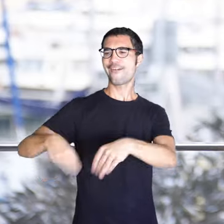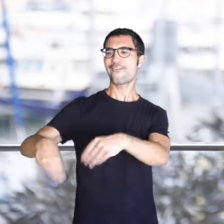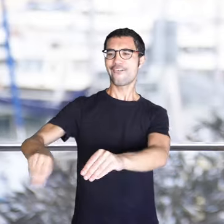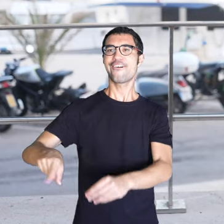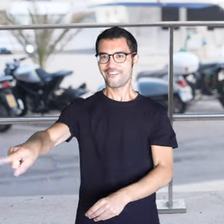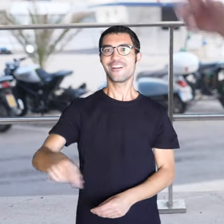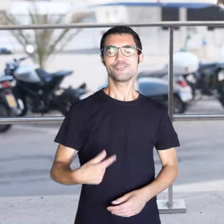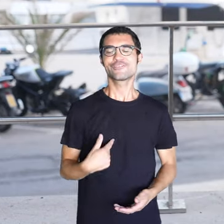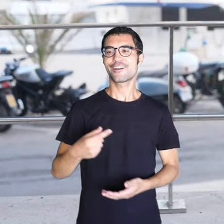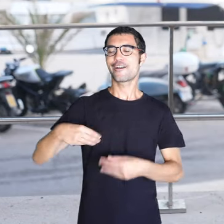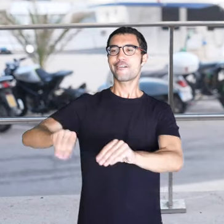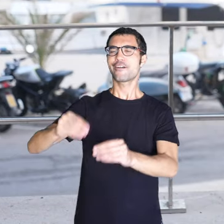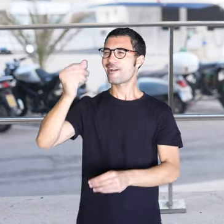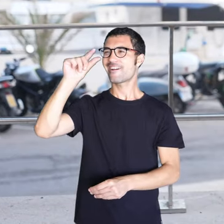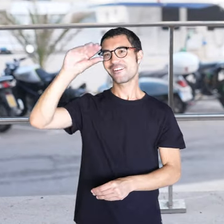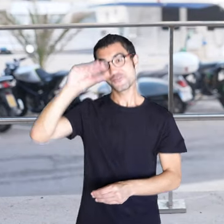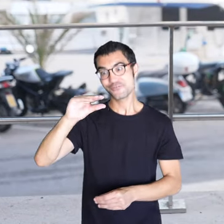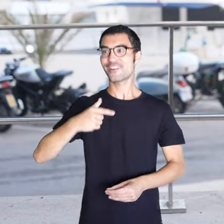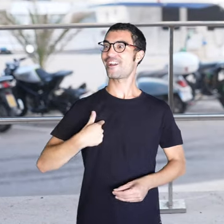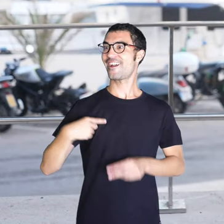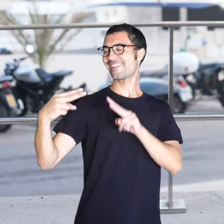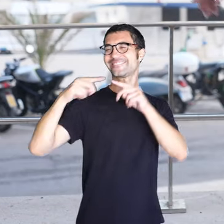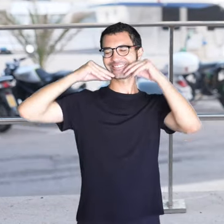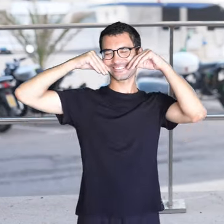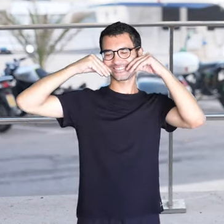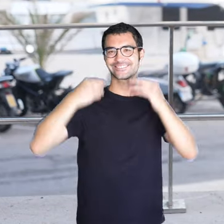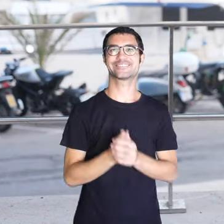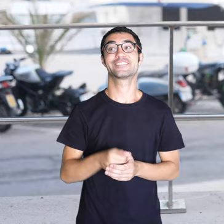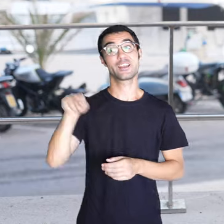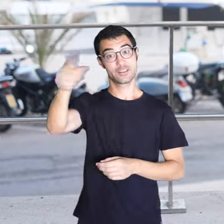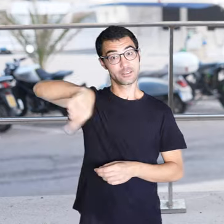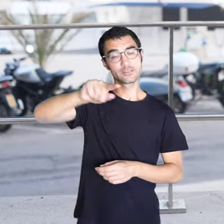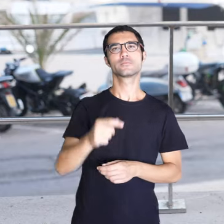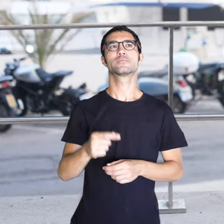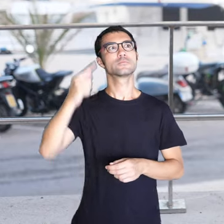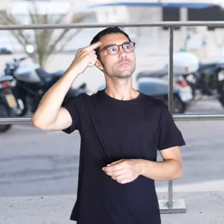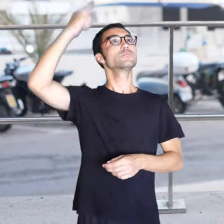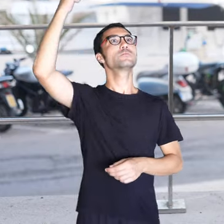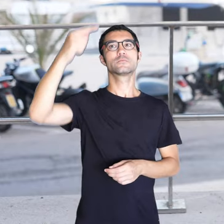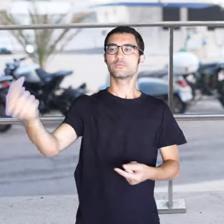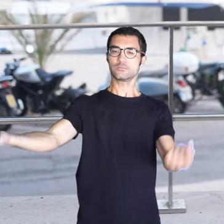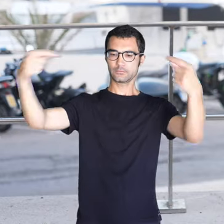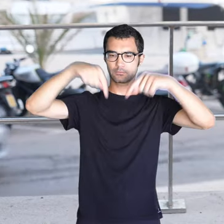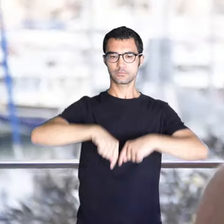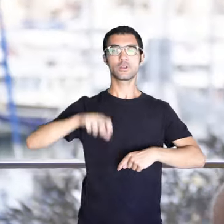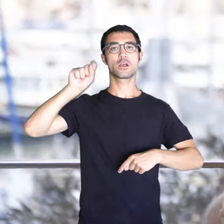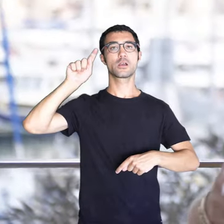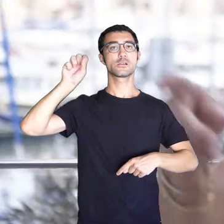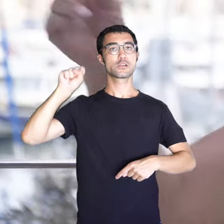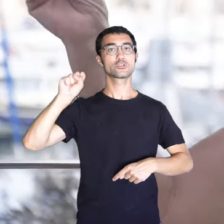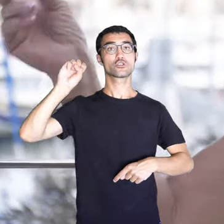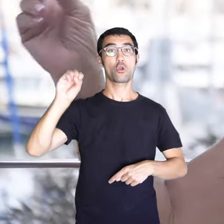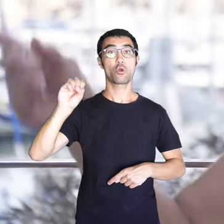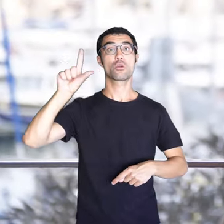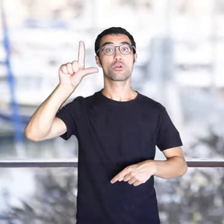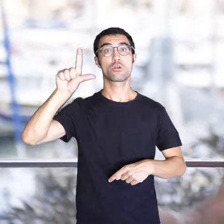estava. Ells venien a les barques que pescaven gamba, perquè hi van els promotors que van venir aquí a ensenyar la gamba. Els